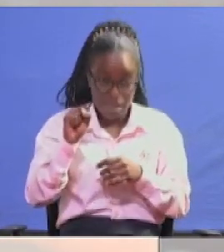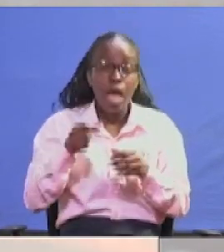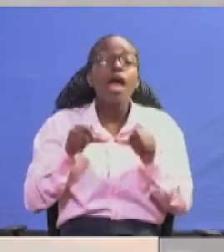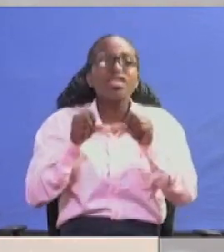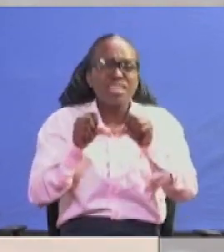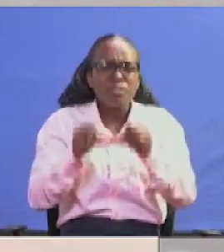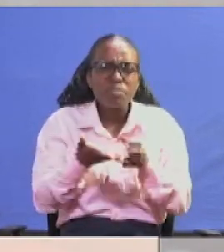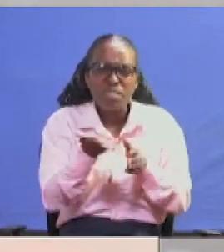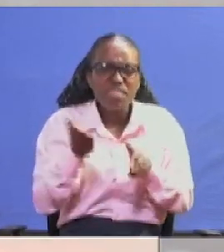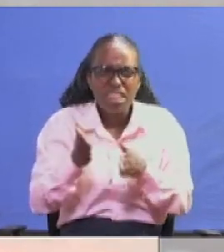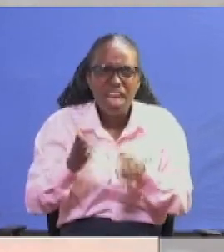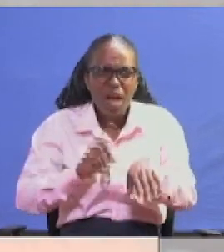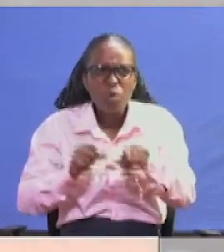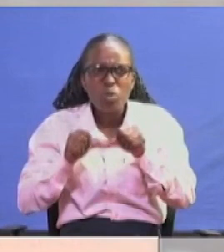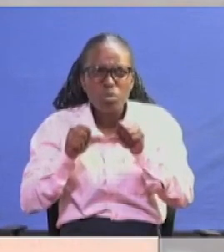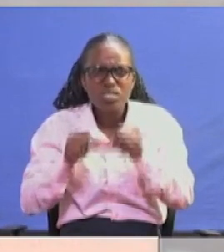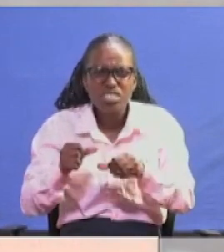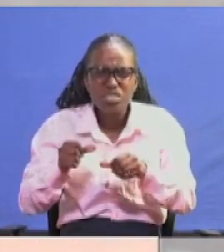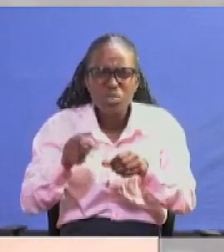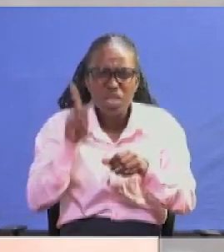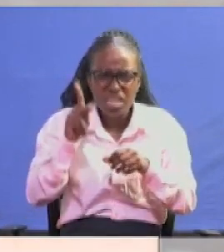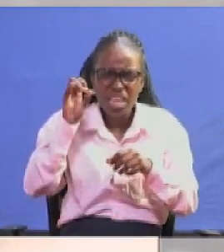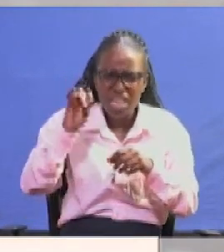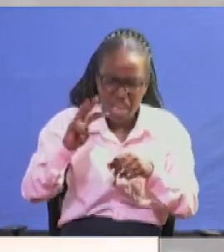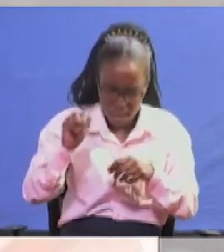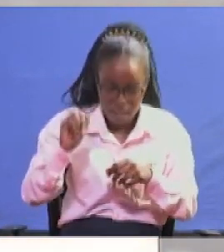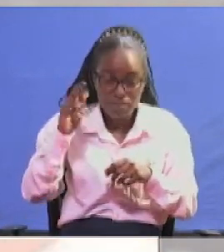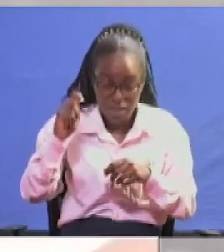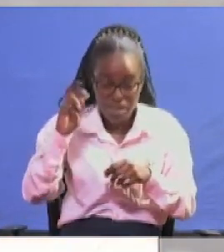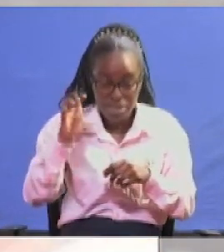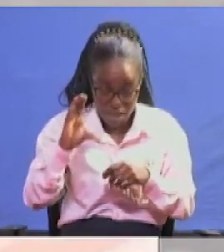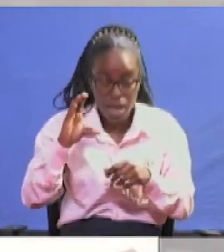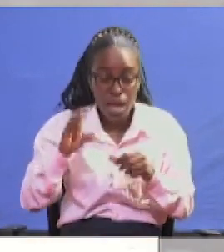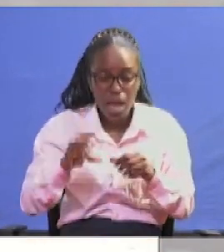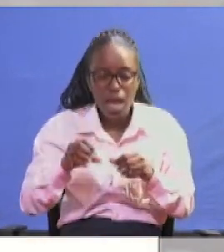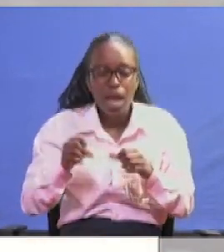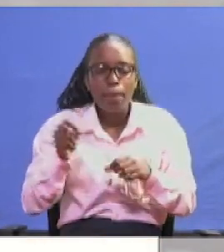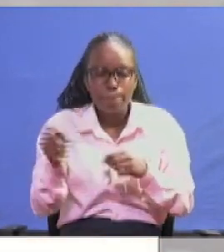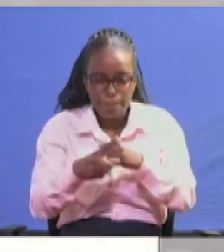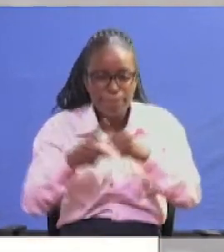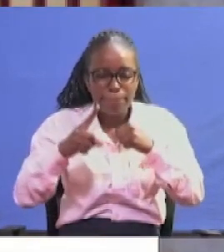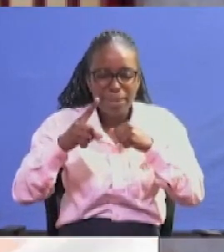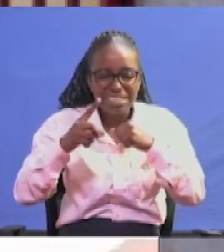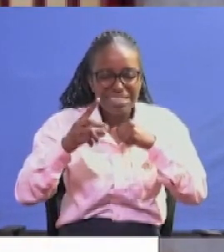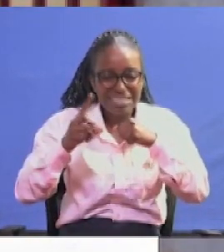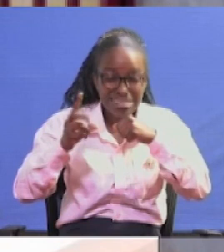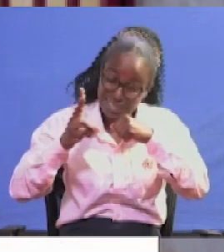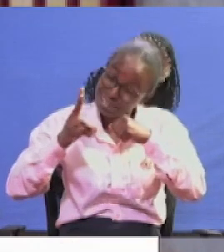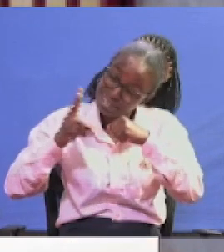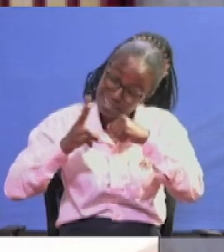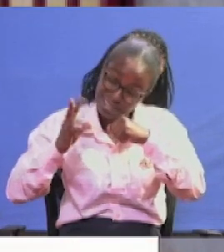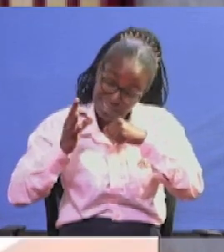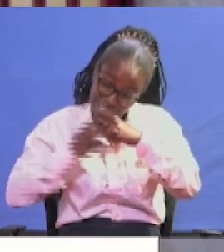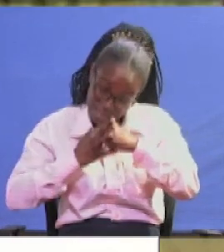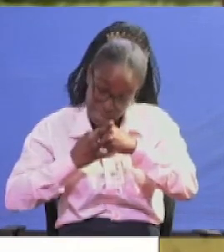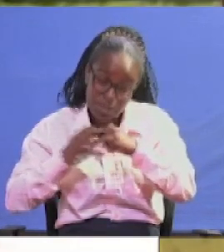cha mafunzo cha matibabu KMTC Septemba mwaka huu. Usajili huu unawalenga wanafunzi waliofanya mtihani